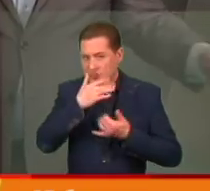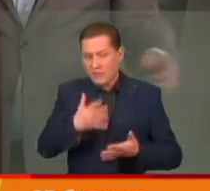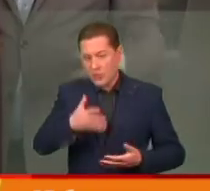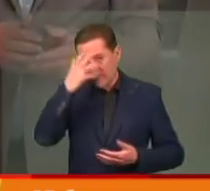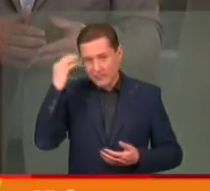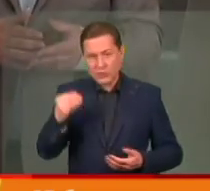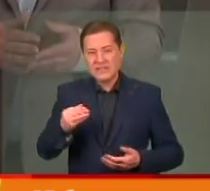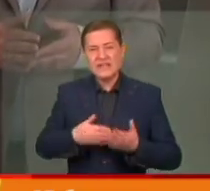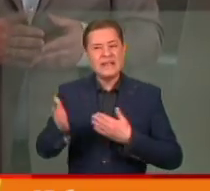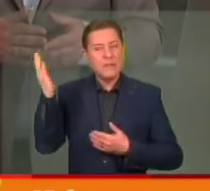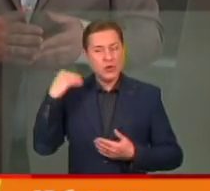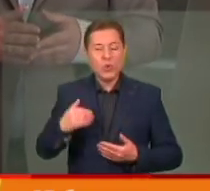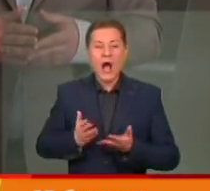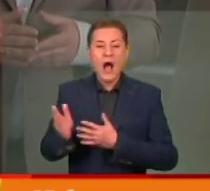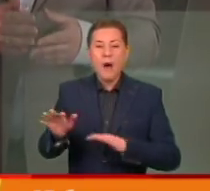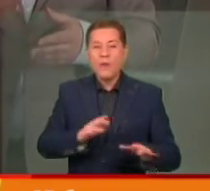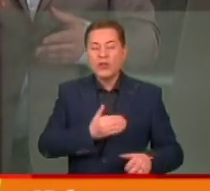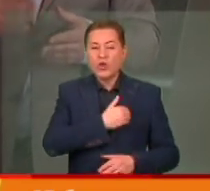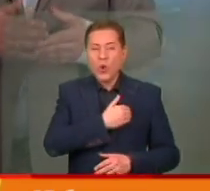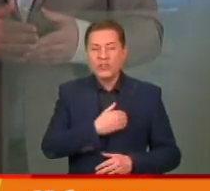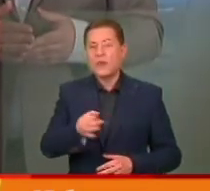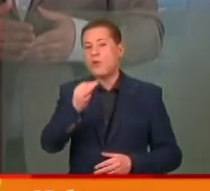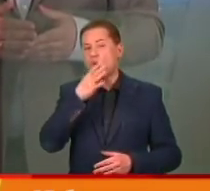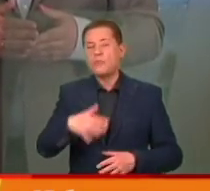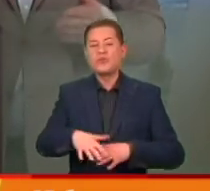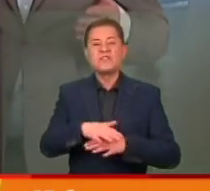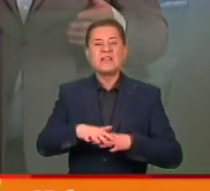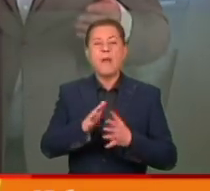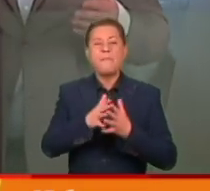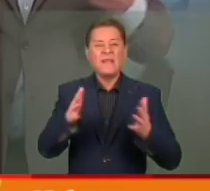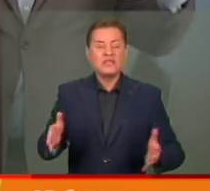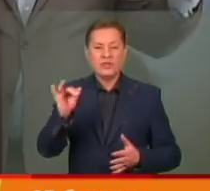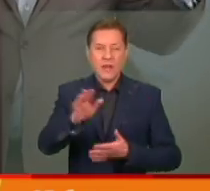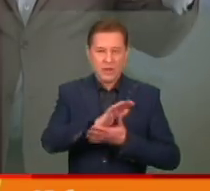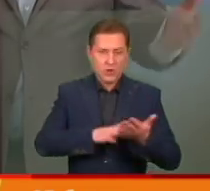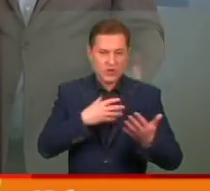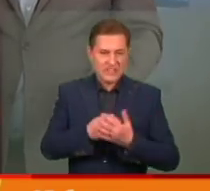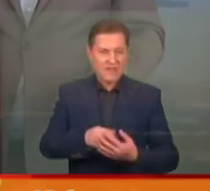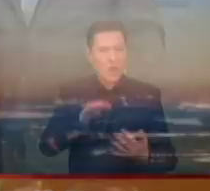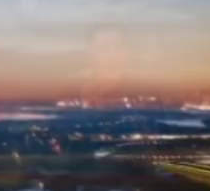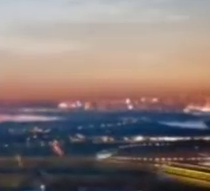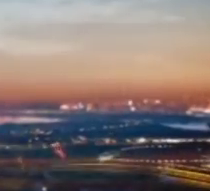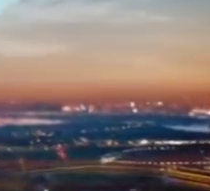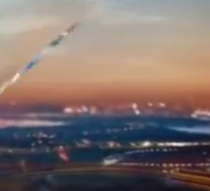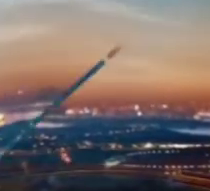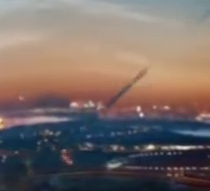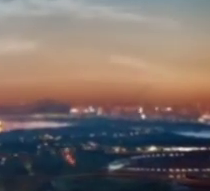минуле, а політики хочуть подобатись більшості і продовжують свою битву з привидами.